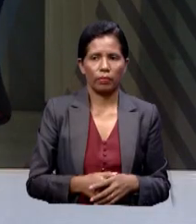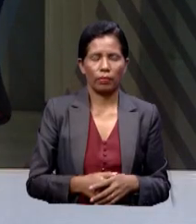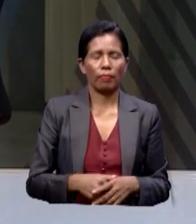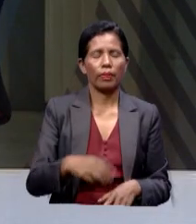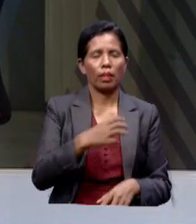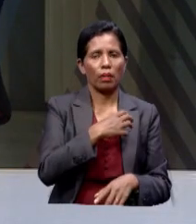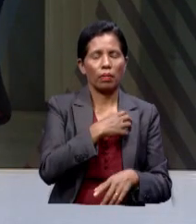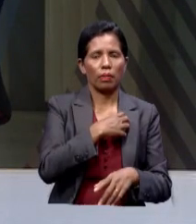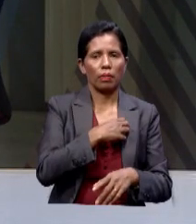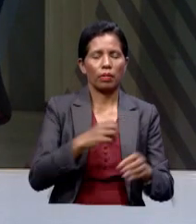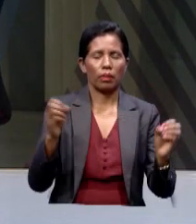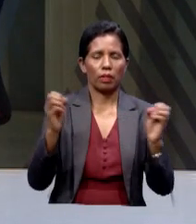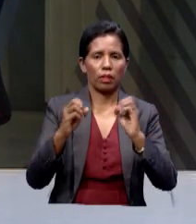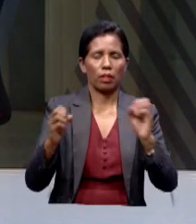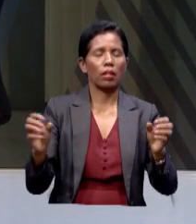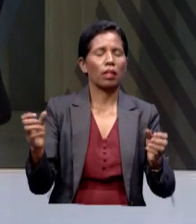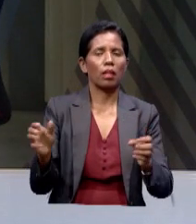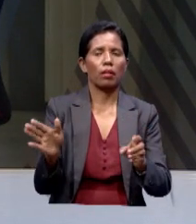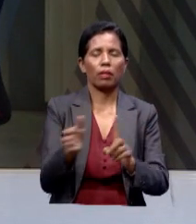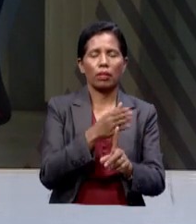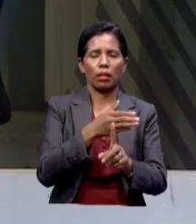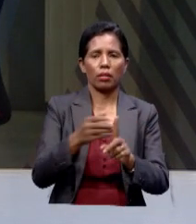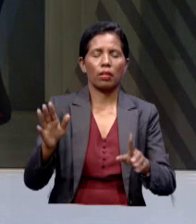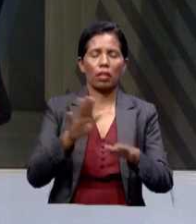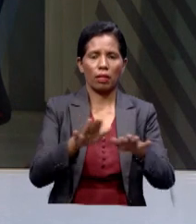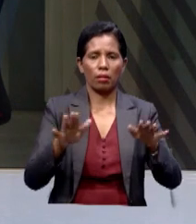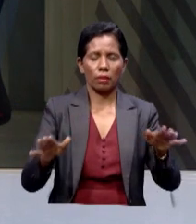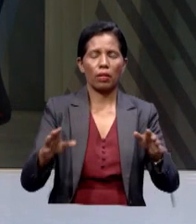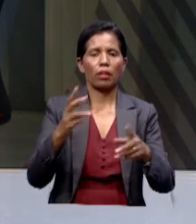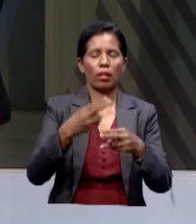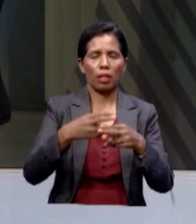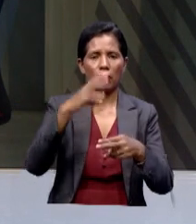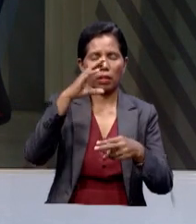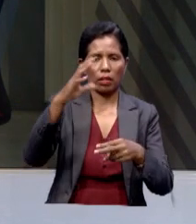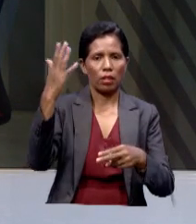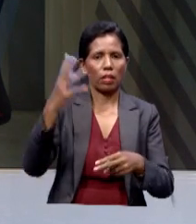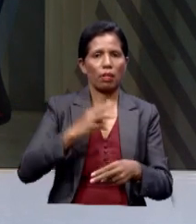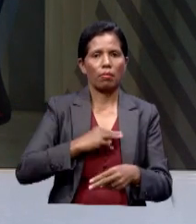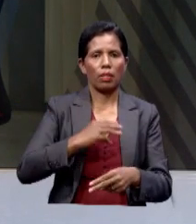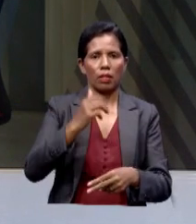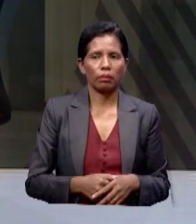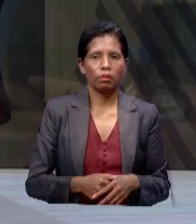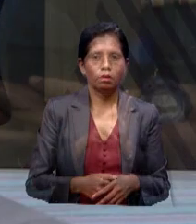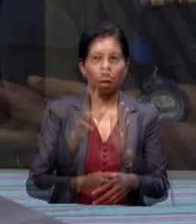Peniteli rezeita halu agresan fisiku hasuru labari ko inisial C, Iha Maliana.